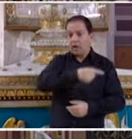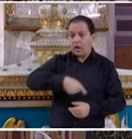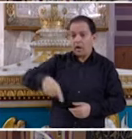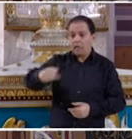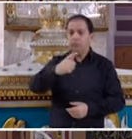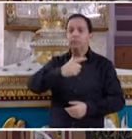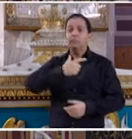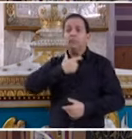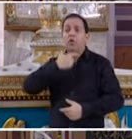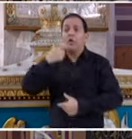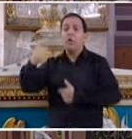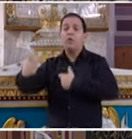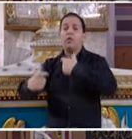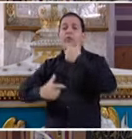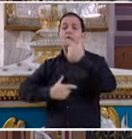ήραν φωνήν